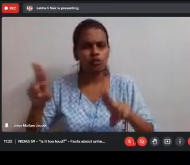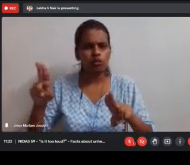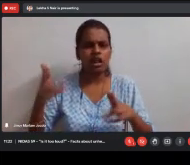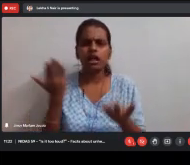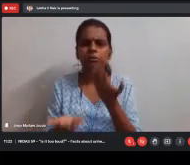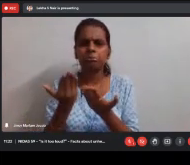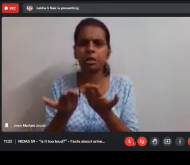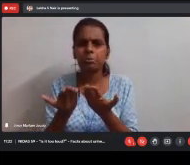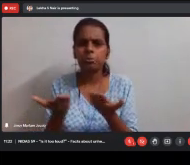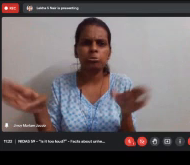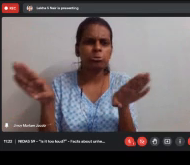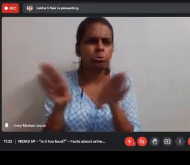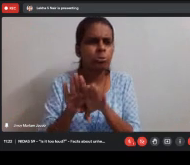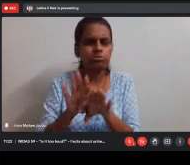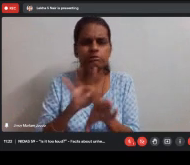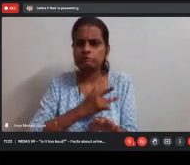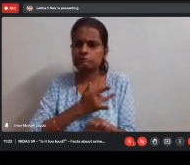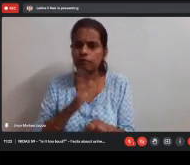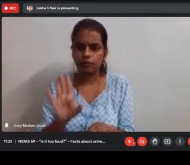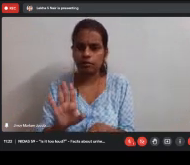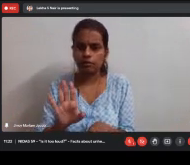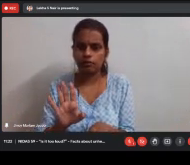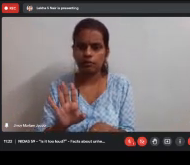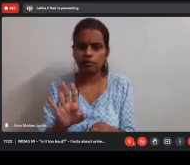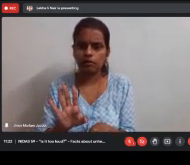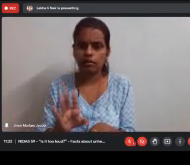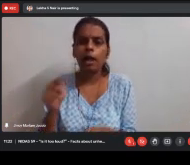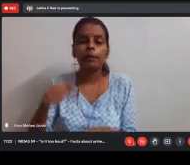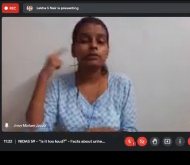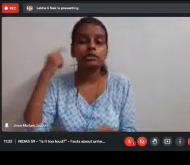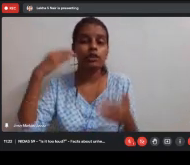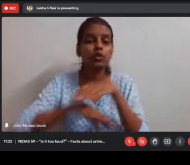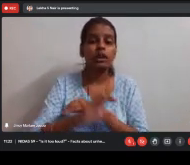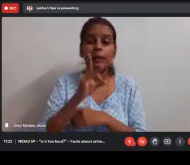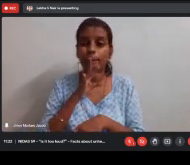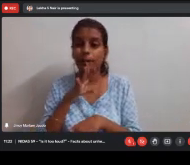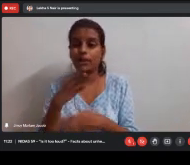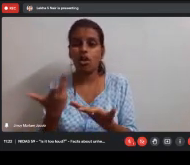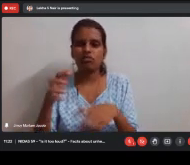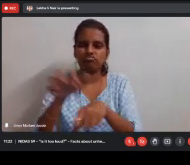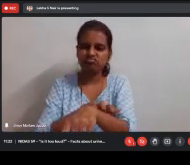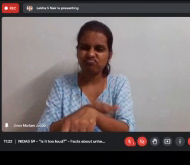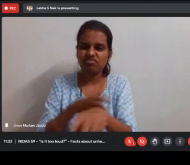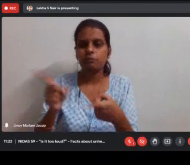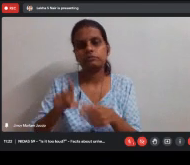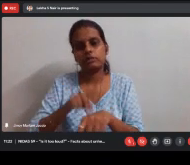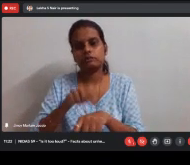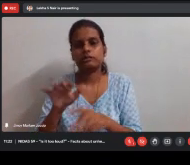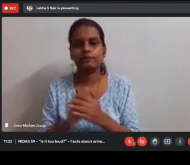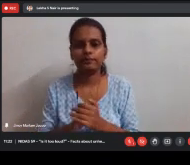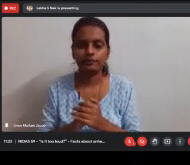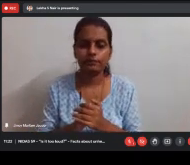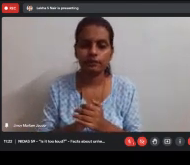ഇട്ടിട്ട് തിരിച്ച് വീണ്ടും എടുത്ത് ചെവിയിൽ വെക്കുന്നു, അതായത് ക്ലീൻ ആക്കി സൂക്ഷിക്കുന്നില്ല. അങ്ങനെയുള്ള അവസരങ്ങളിൽ ചെവിയിൽ ഫംഗസ് ബാധ ഉണ്ടാകാനുള്ള സാധ്യതയുണ്ട്. ചെവി